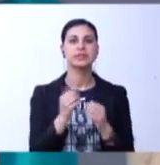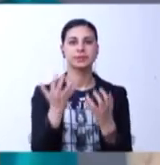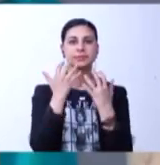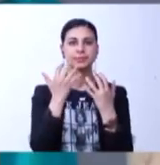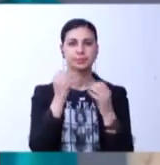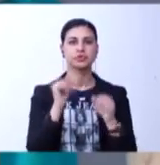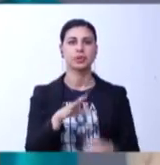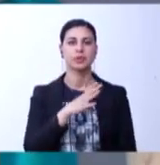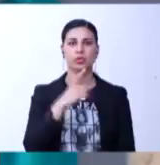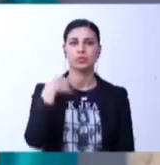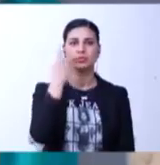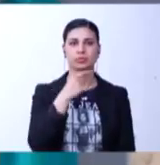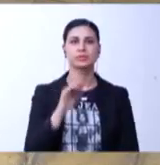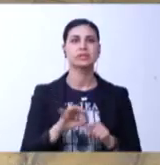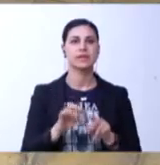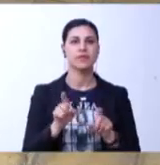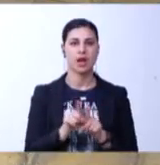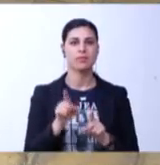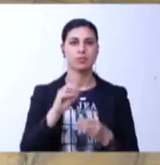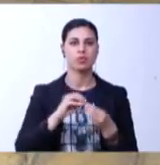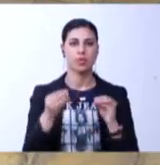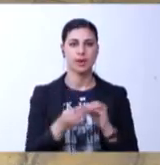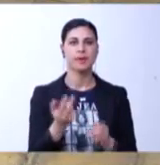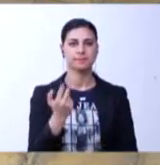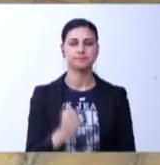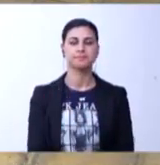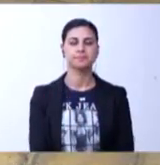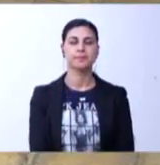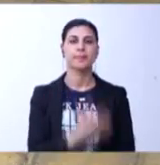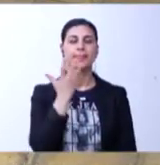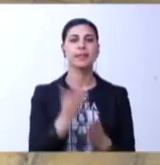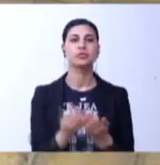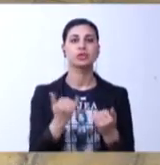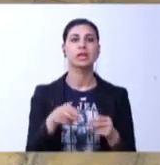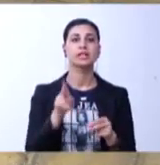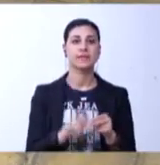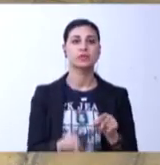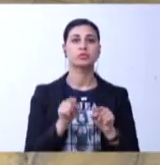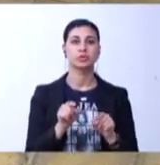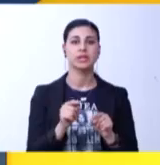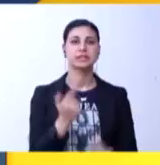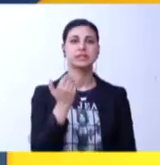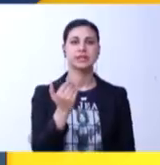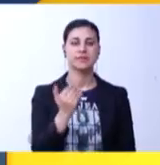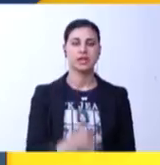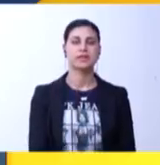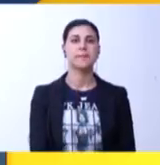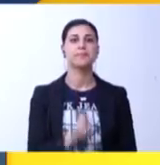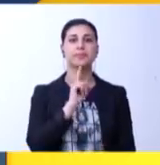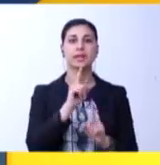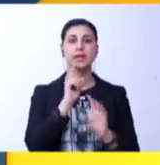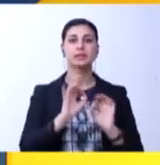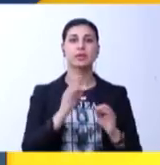ნაკადმა შეიძლება გამოიწვიოს. მით უფრო კონტრასტია გარემოს ტემპერატურასთან. ჩვენ ახლა დავასრულოთ ეს თქვენი საუბარი,